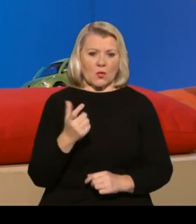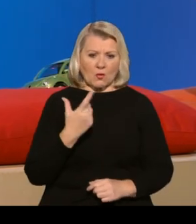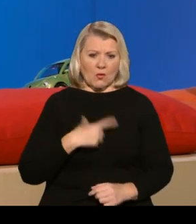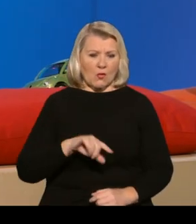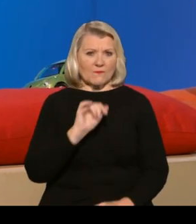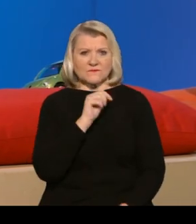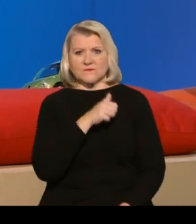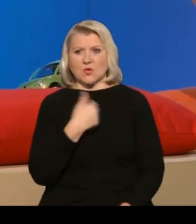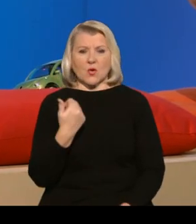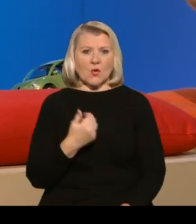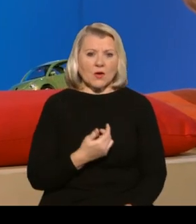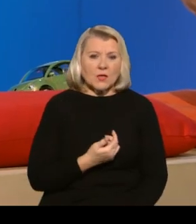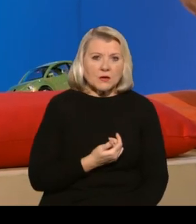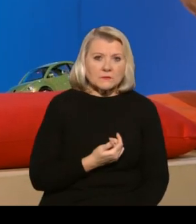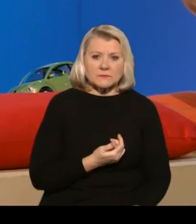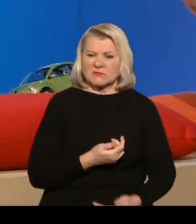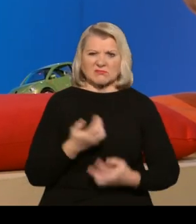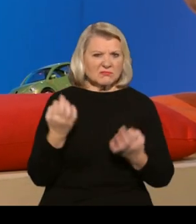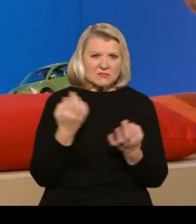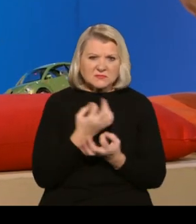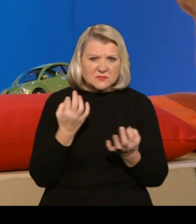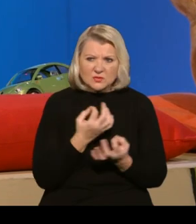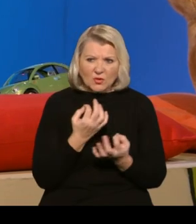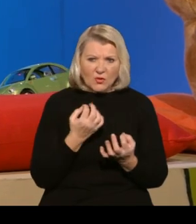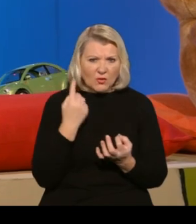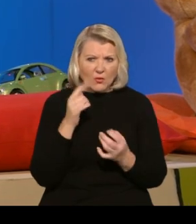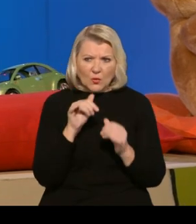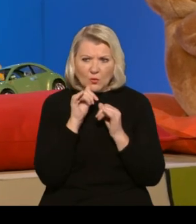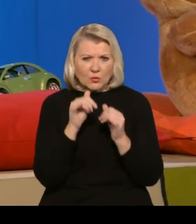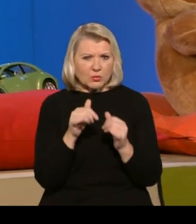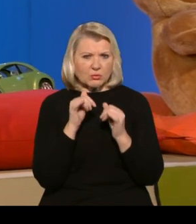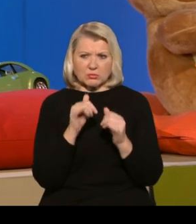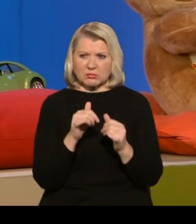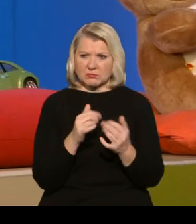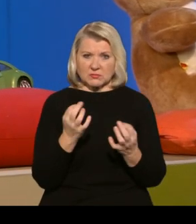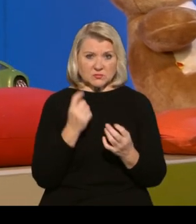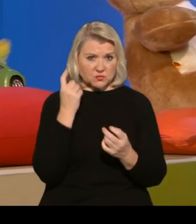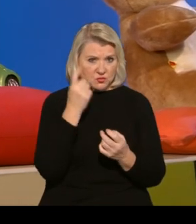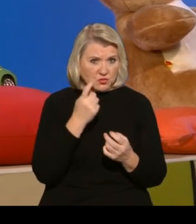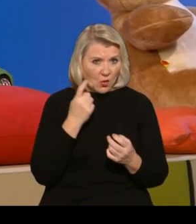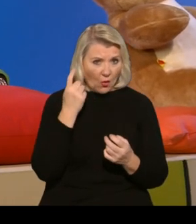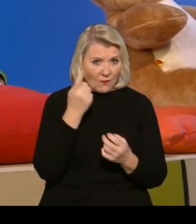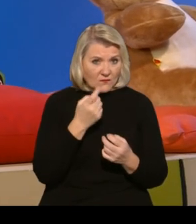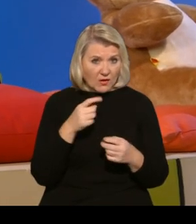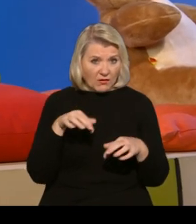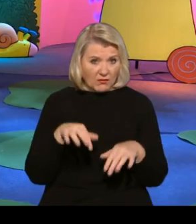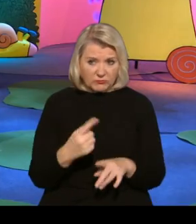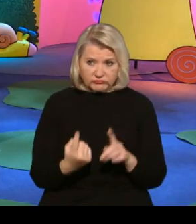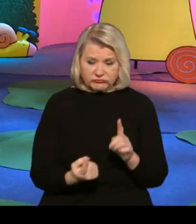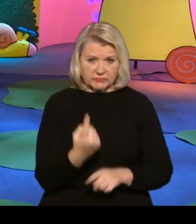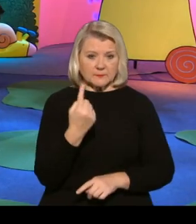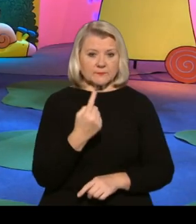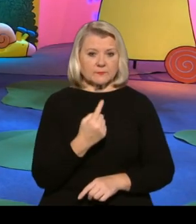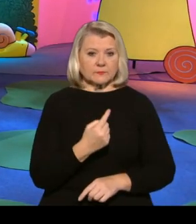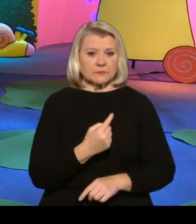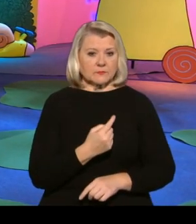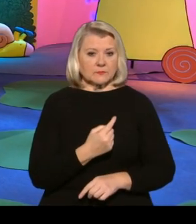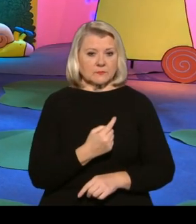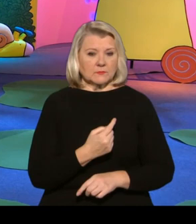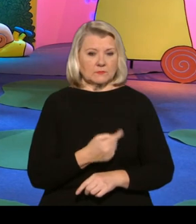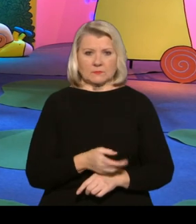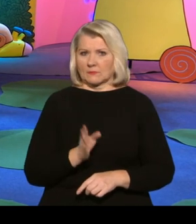Co to? Co nebo kdo to tady houká? Sova a tady? Prosím